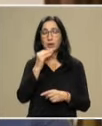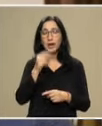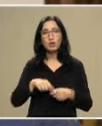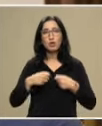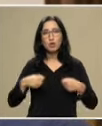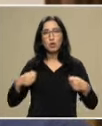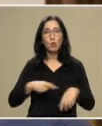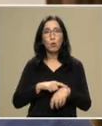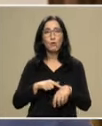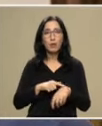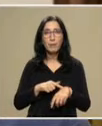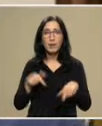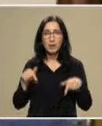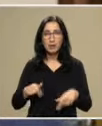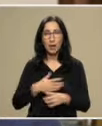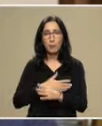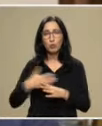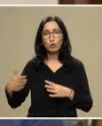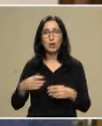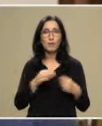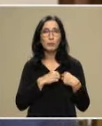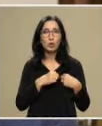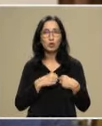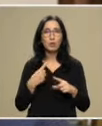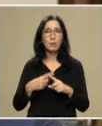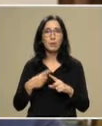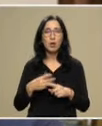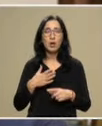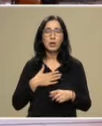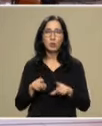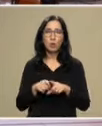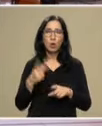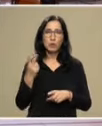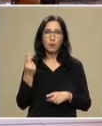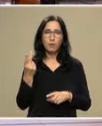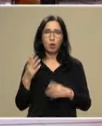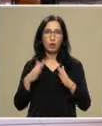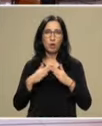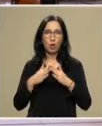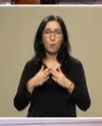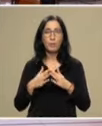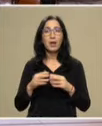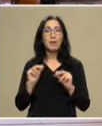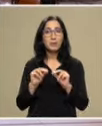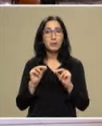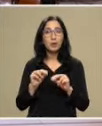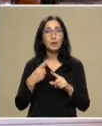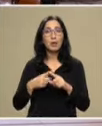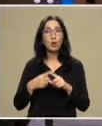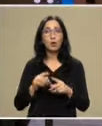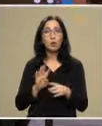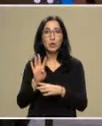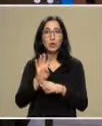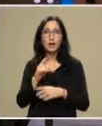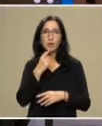дълго време, а и сега продължавам да чувствам хора като свой втори дом. Светлин Христов е възпитаник на хора от